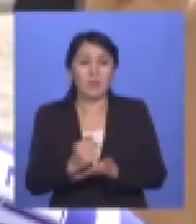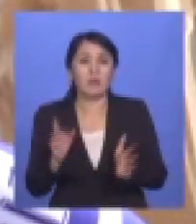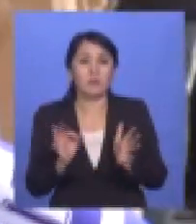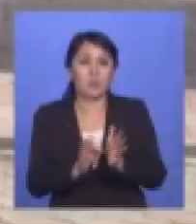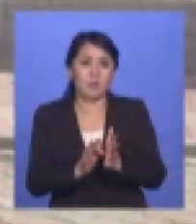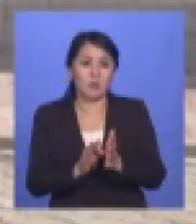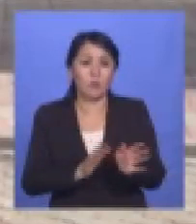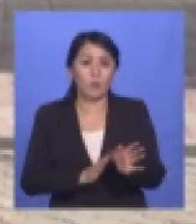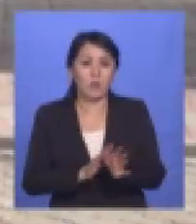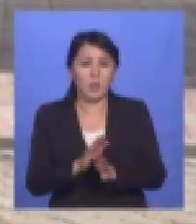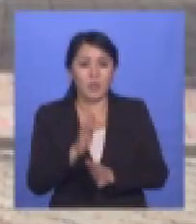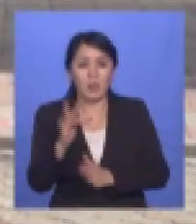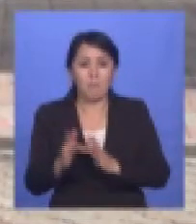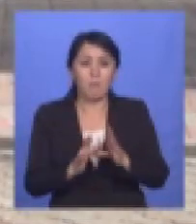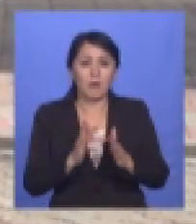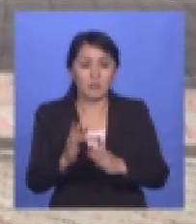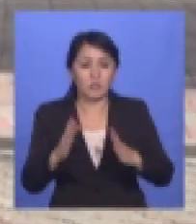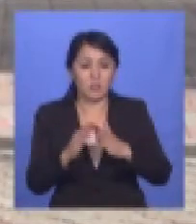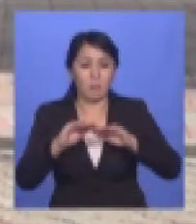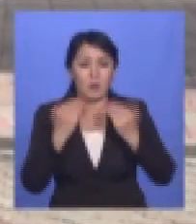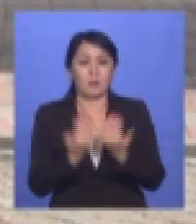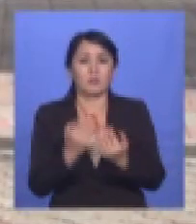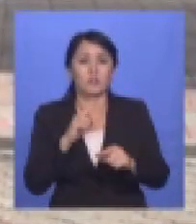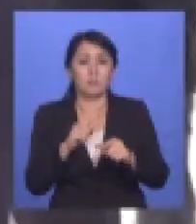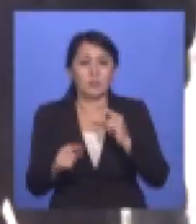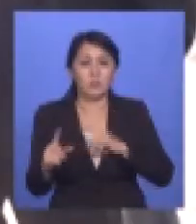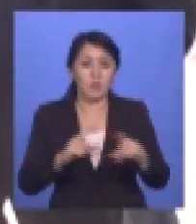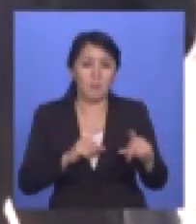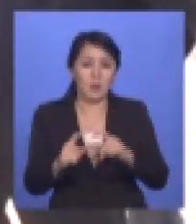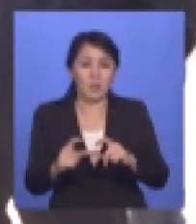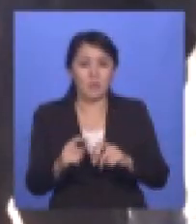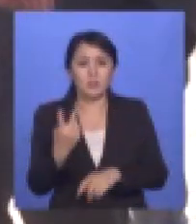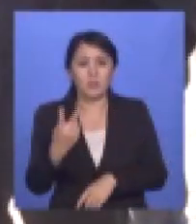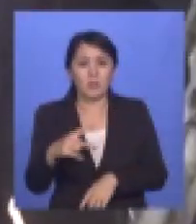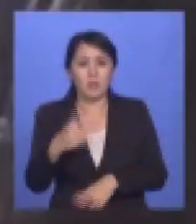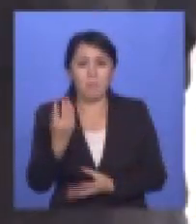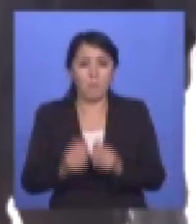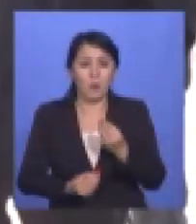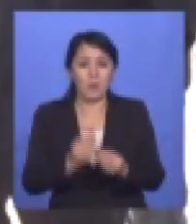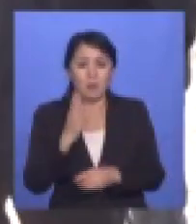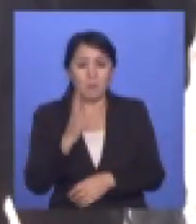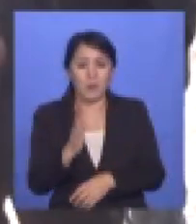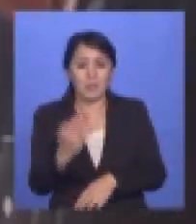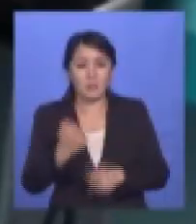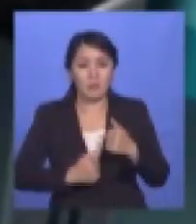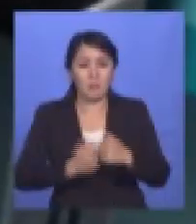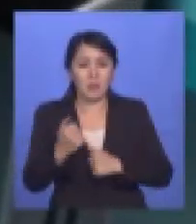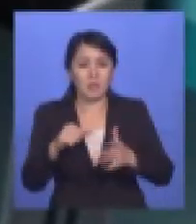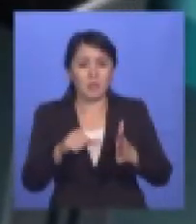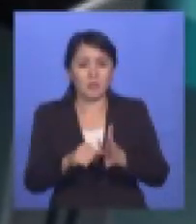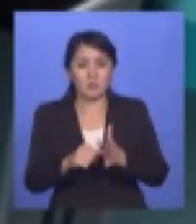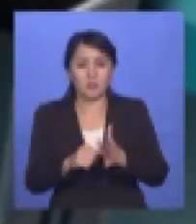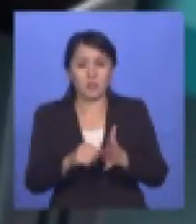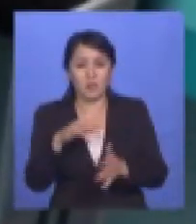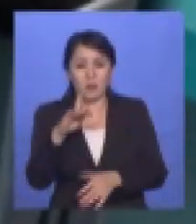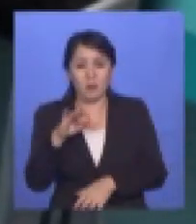мақсаты да осы. Орталық алаңда киіз үй тігіліп, жылдам шахматтан турнир ұйымдастырылды. 20 ойыншы бағы мен бабын сынғалды. Сайысқа қатысушылардың ең жасы